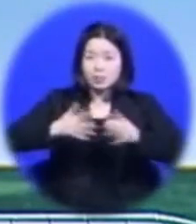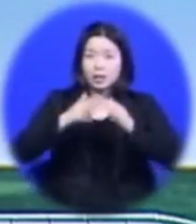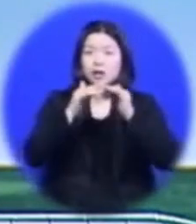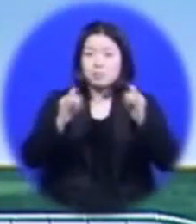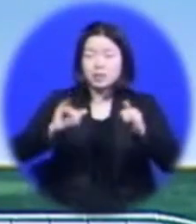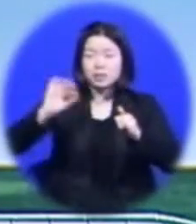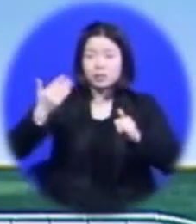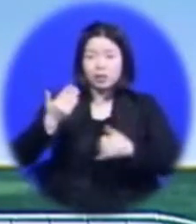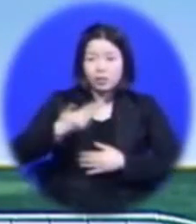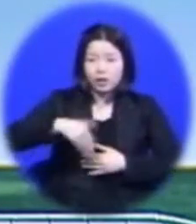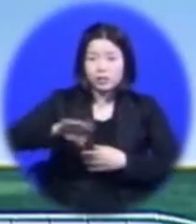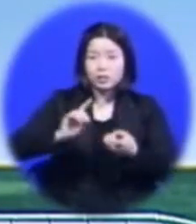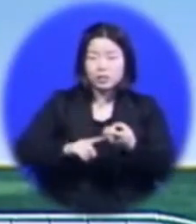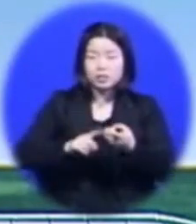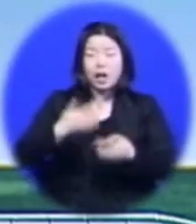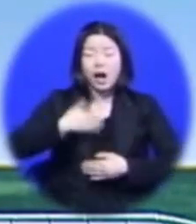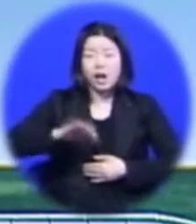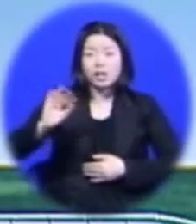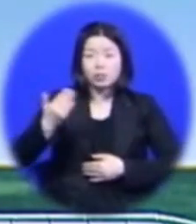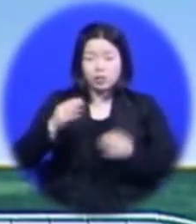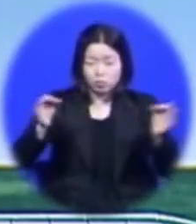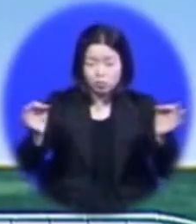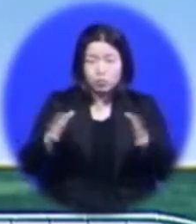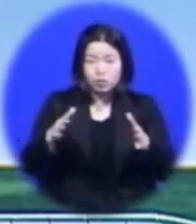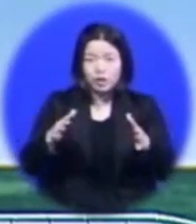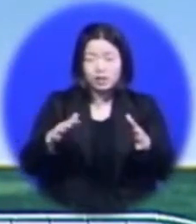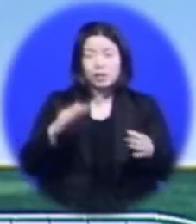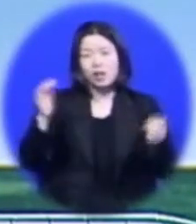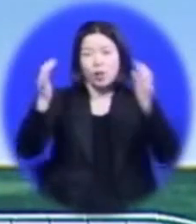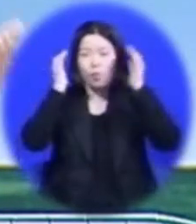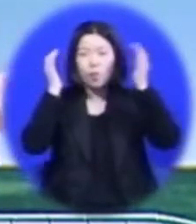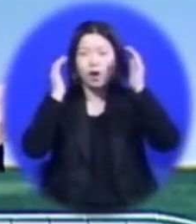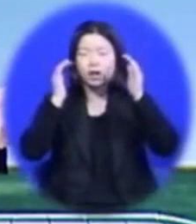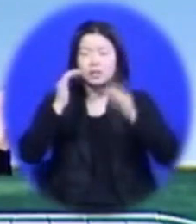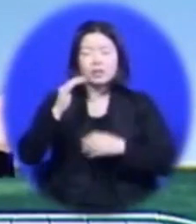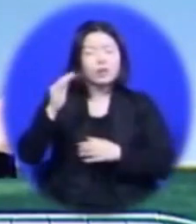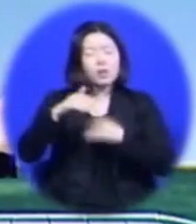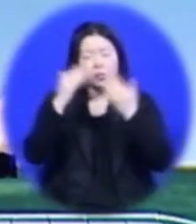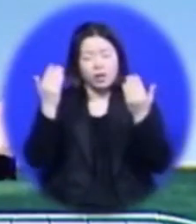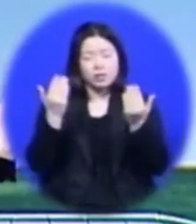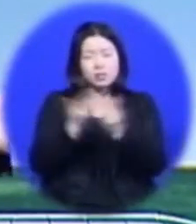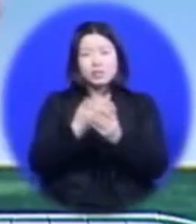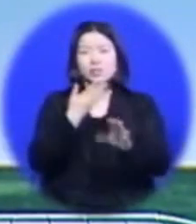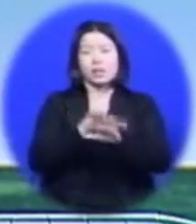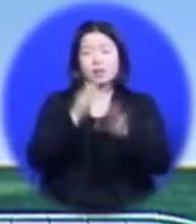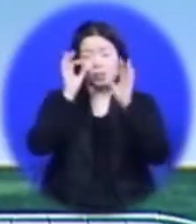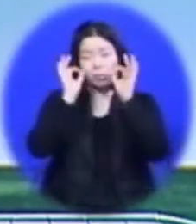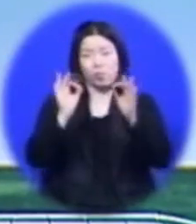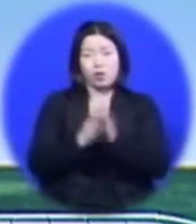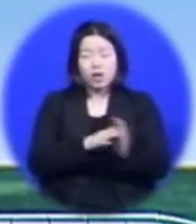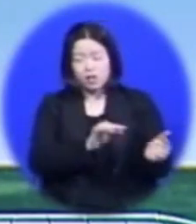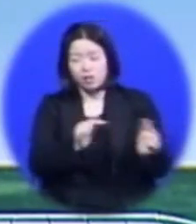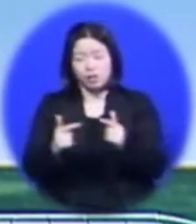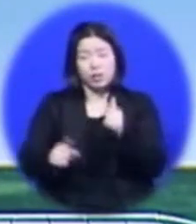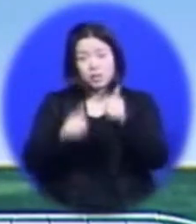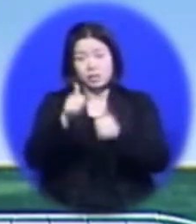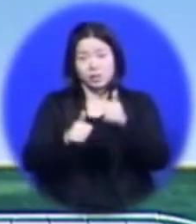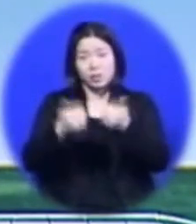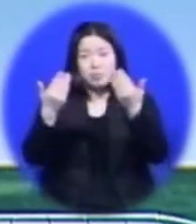되어 가는 것을 내가 알게 되는 순간에 환난이 전혀 달리 보여요. 여러 가지 시험을